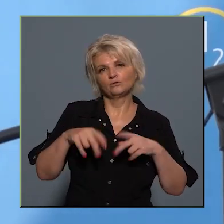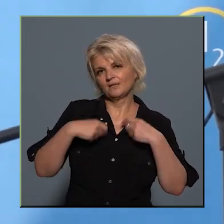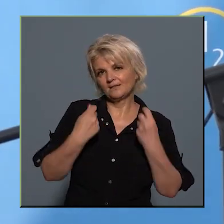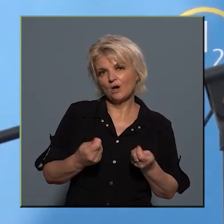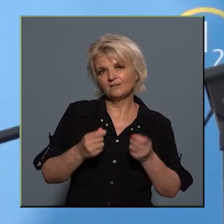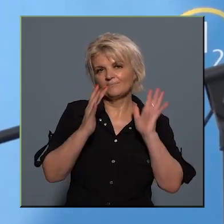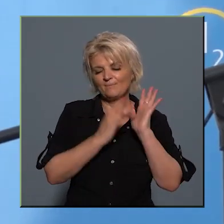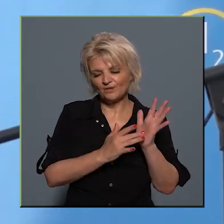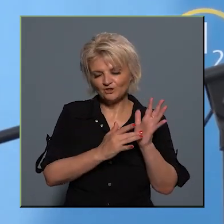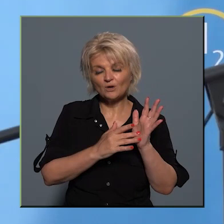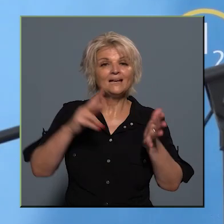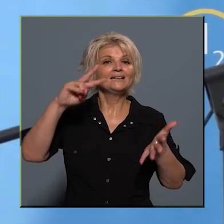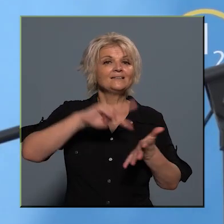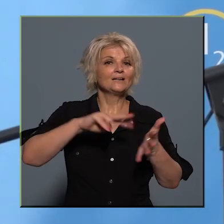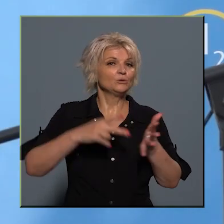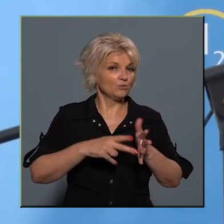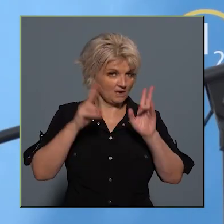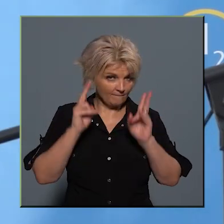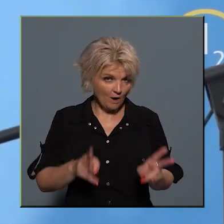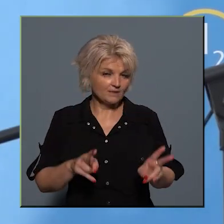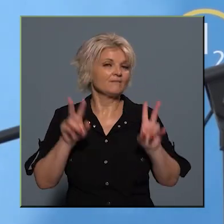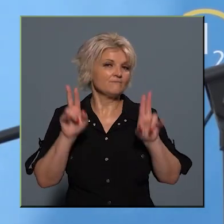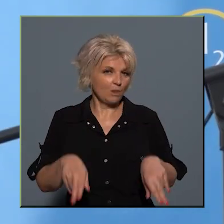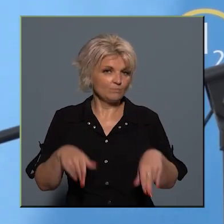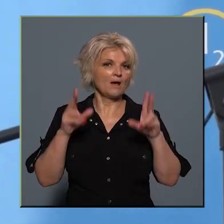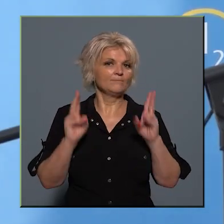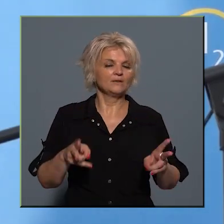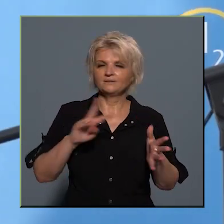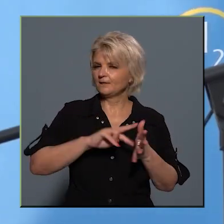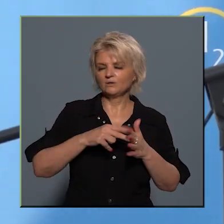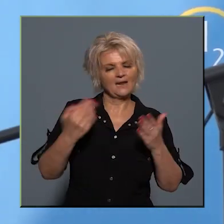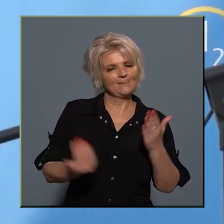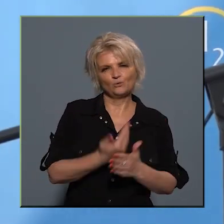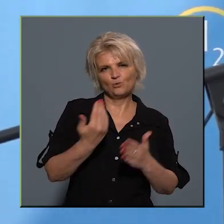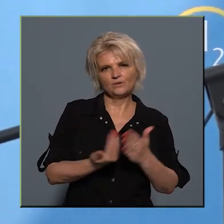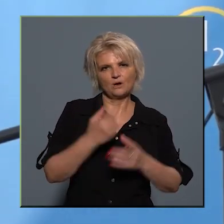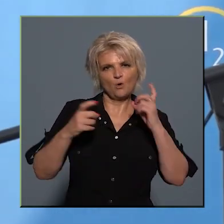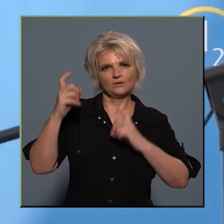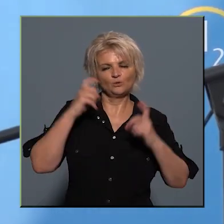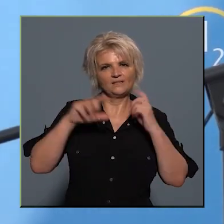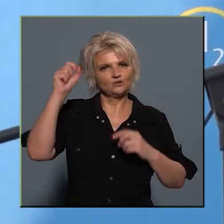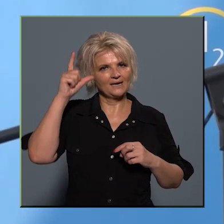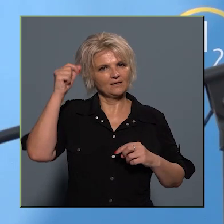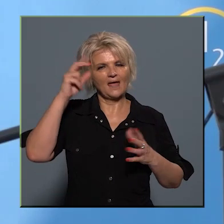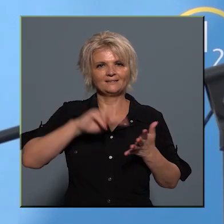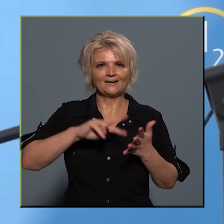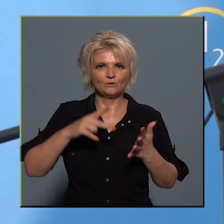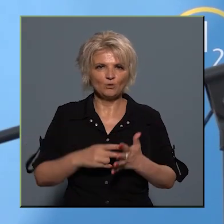hogy bemutassuk azt, hogy a technológia létezik. A technológia nem egy újra gondolt és kitalált